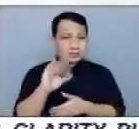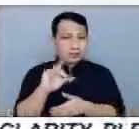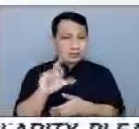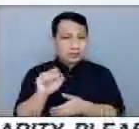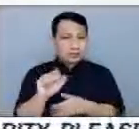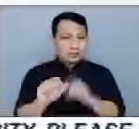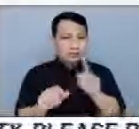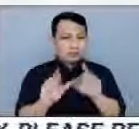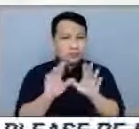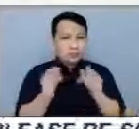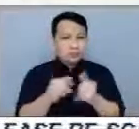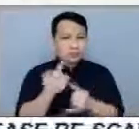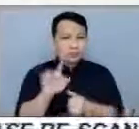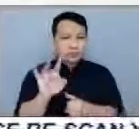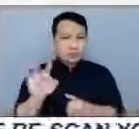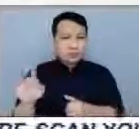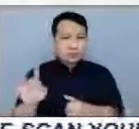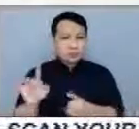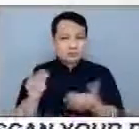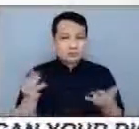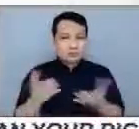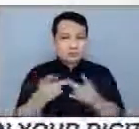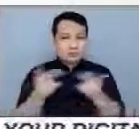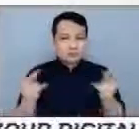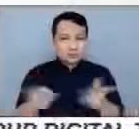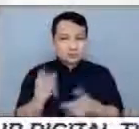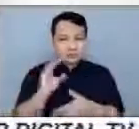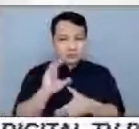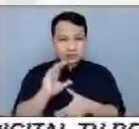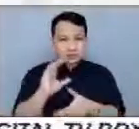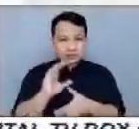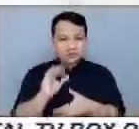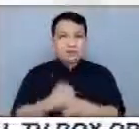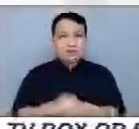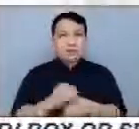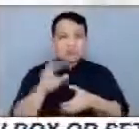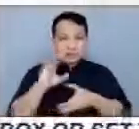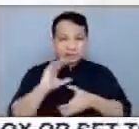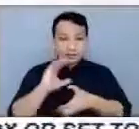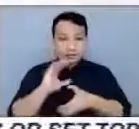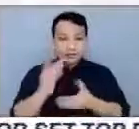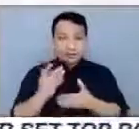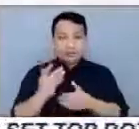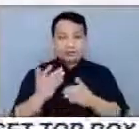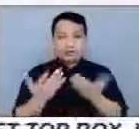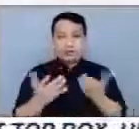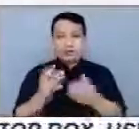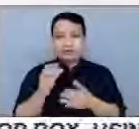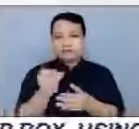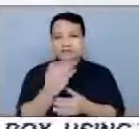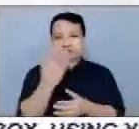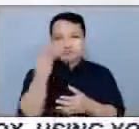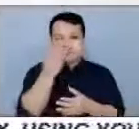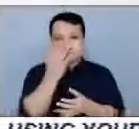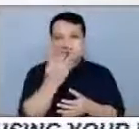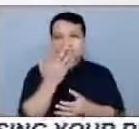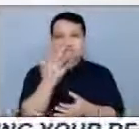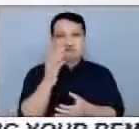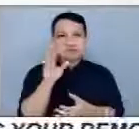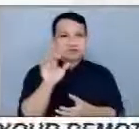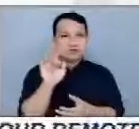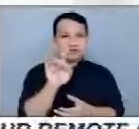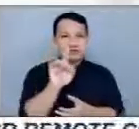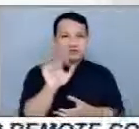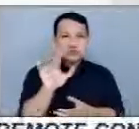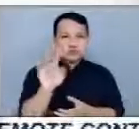2021. Nagbalik loob na sa pamahalaan ng isang aktibong miyembro ng communist terrorist group sa Marikina City. Isinuko rin ni